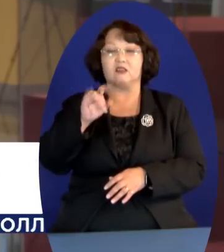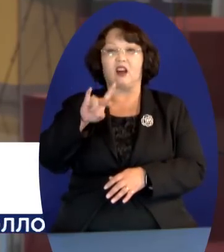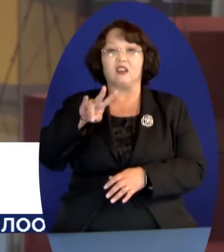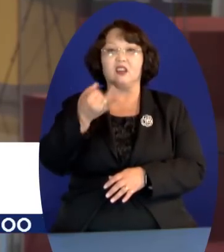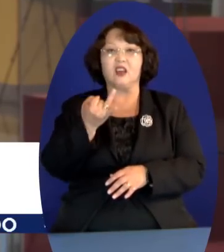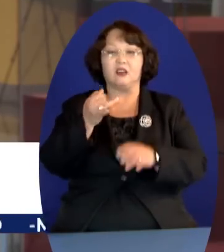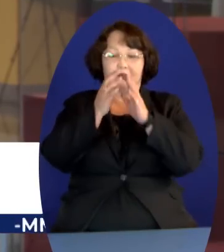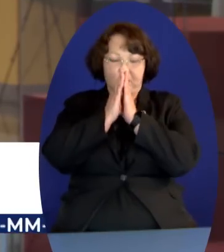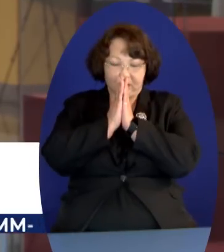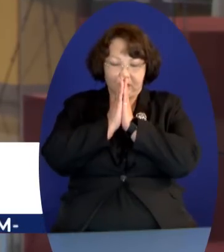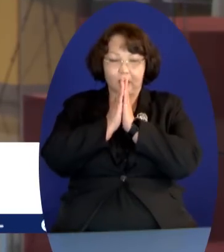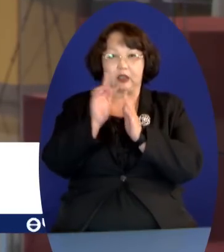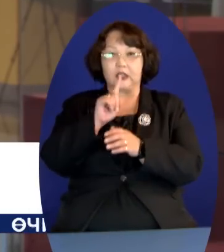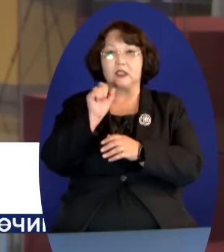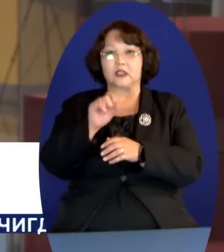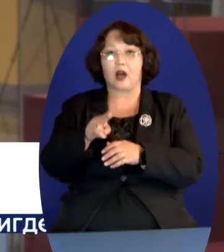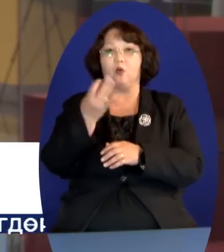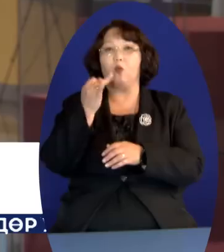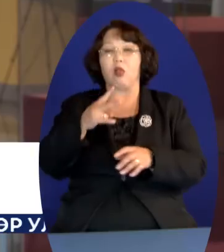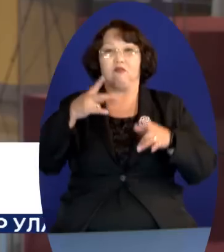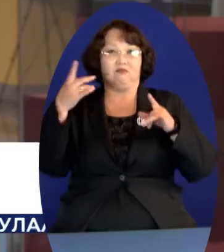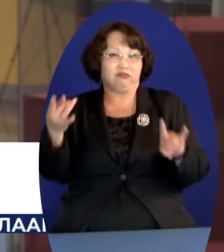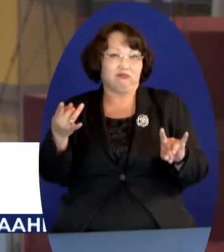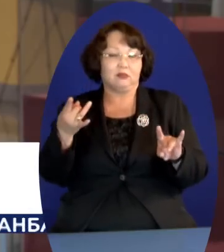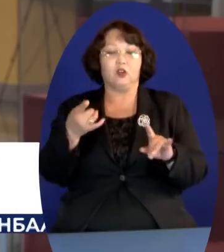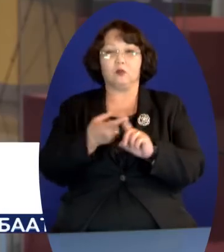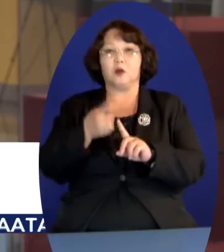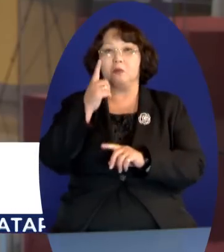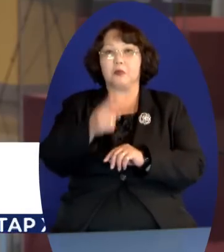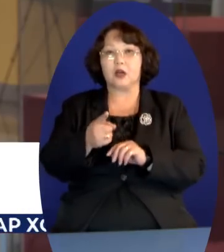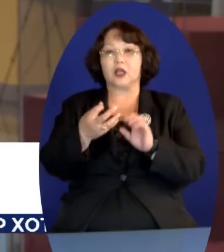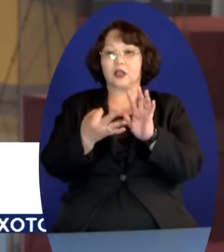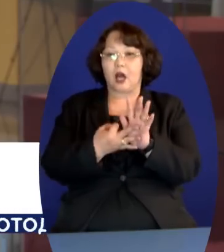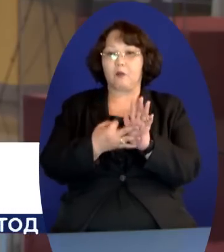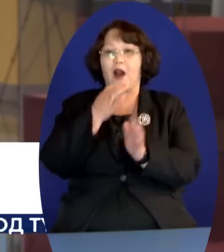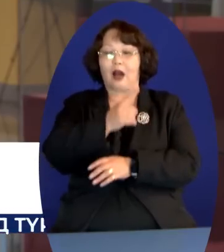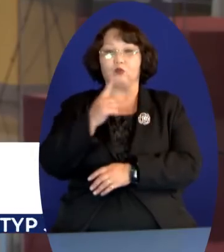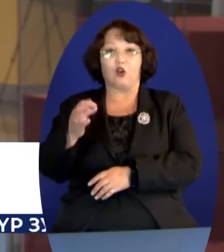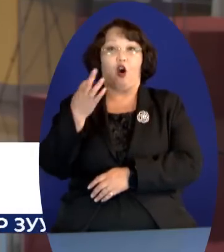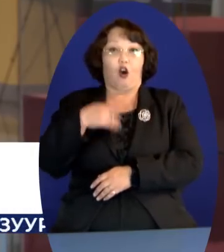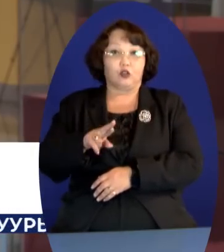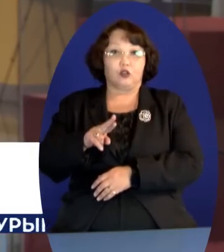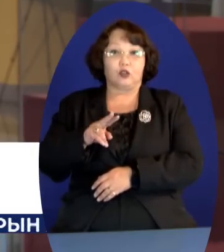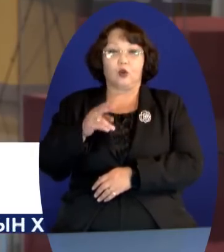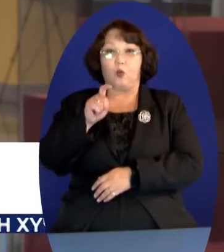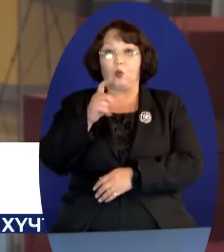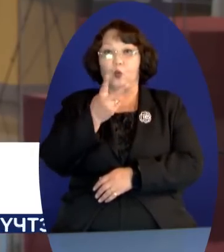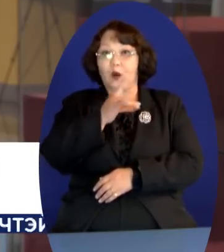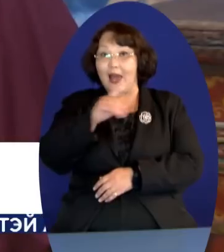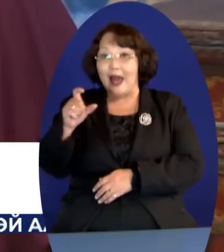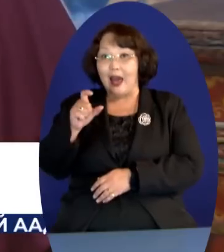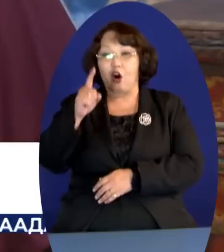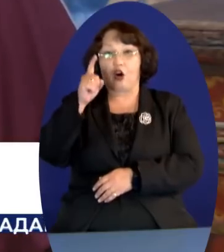ийм бяцлаглын зан үйл байдаг л да. Тэгэхээр 1811 онд бол одоо энэ хүрээ замыг одоо гаргаж